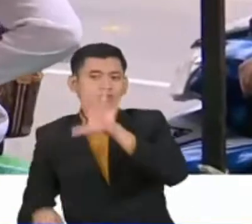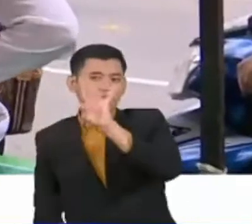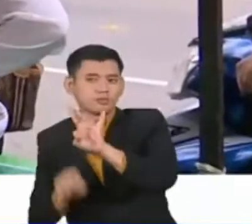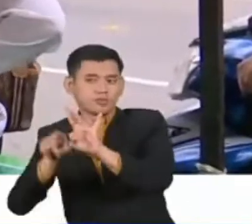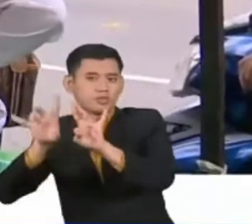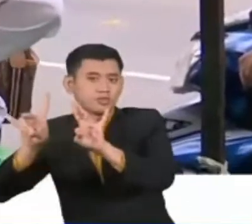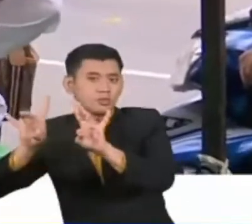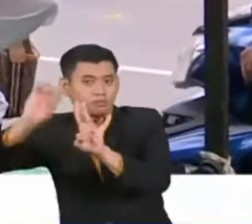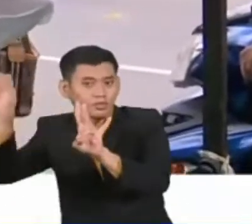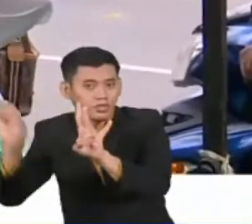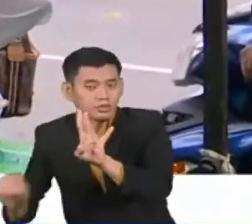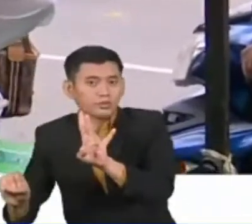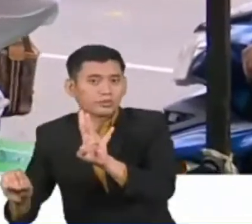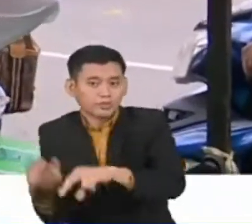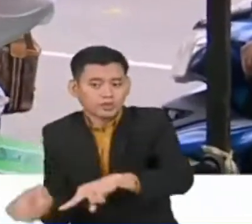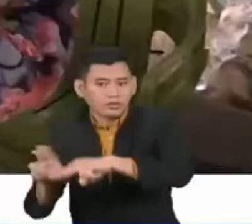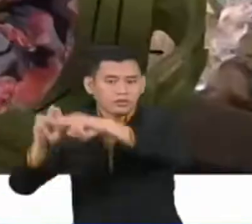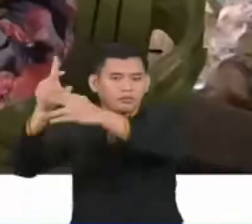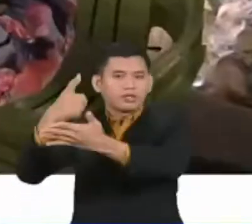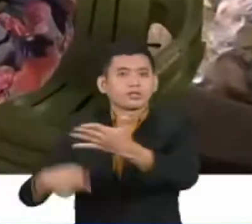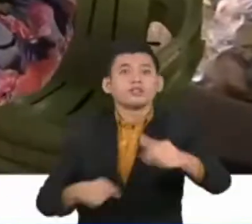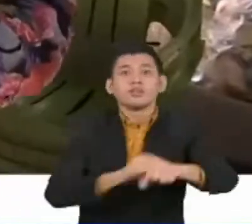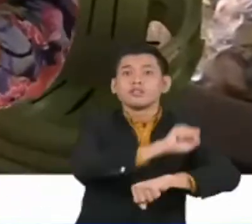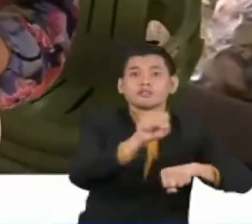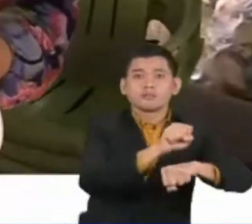7.7% inflasi. Singapura,